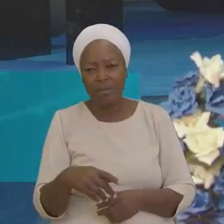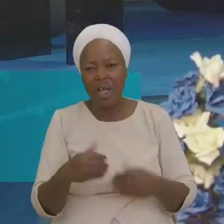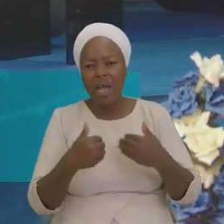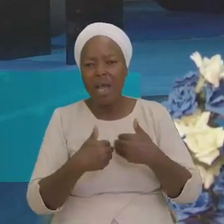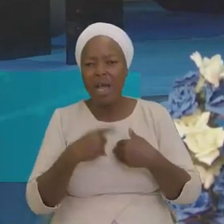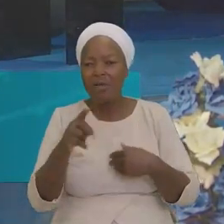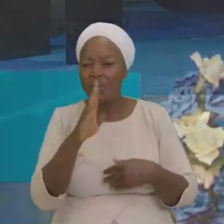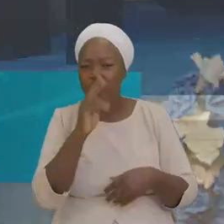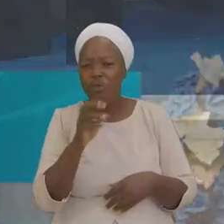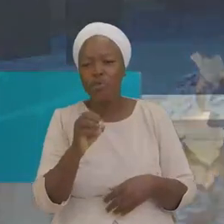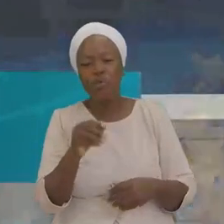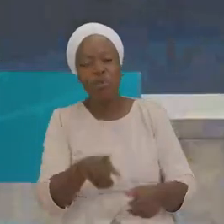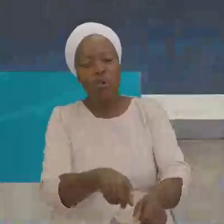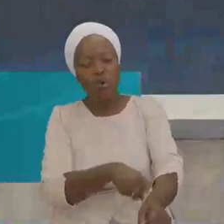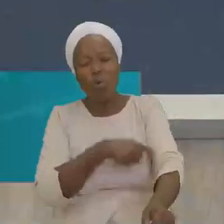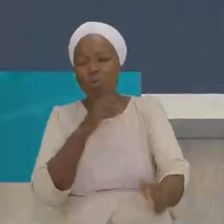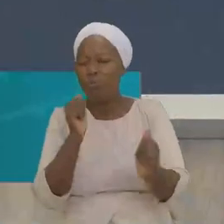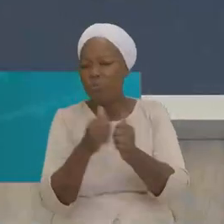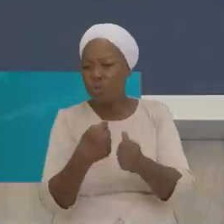Il a dit, Philippe,